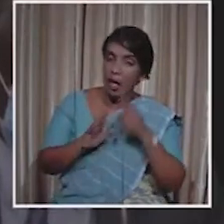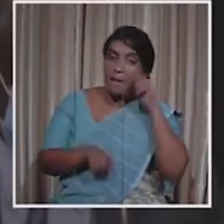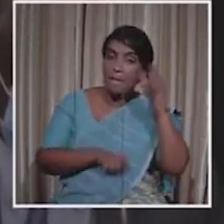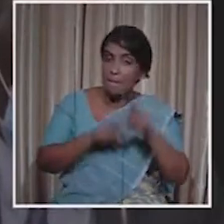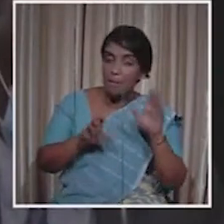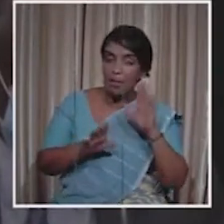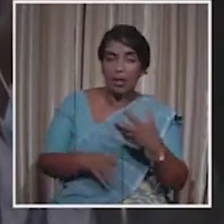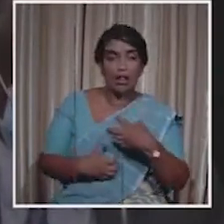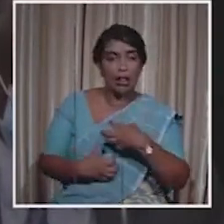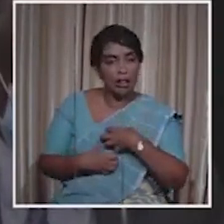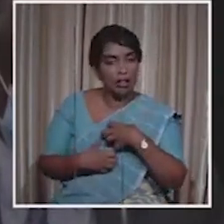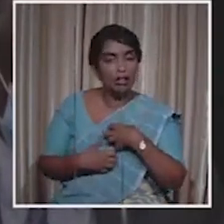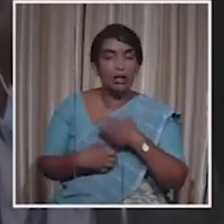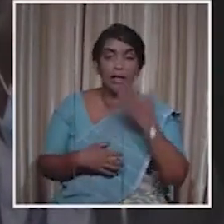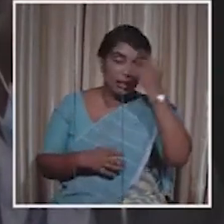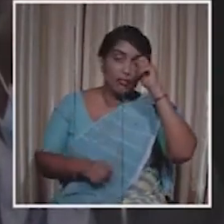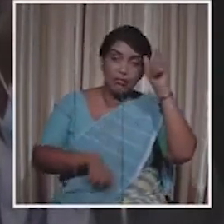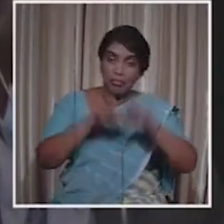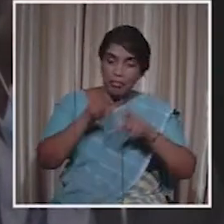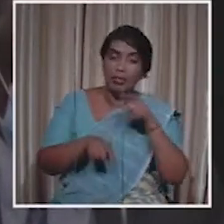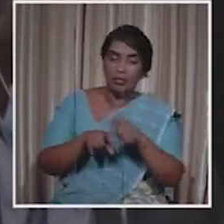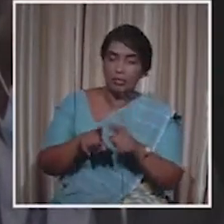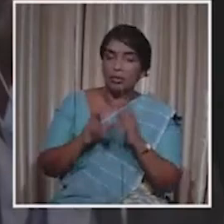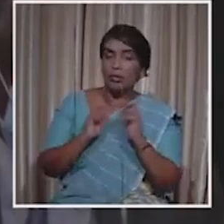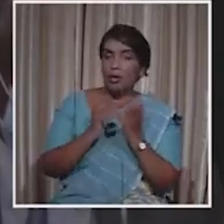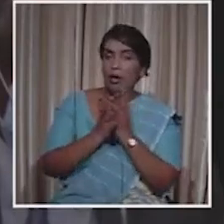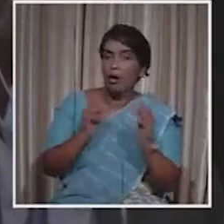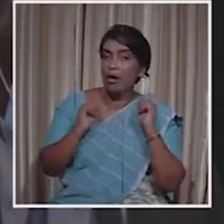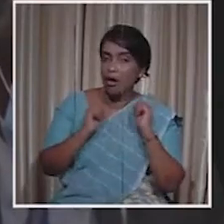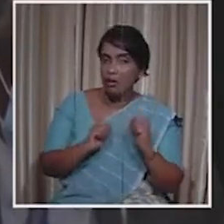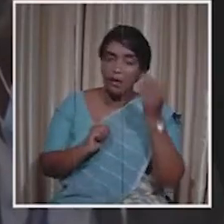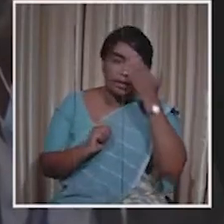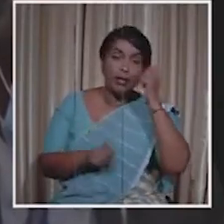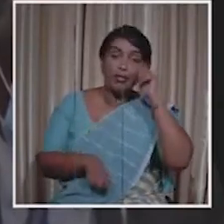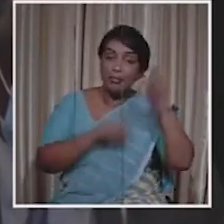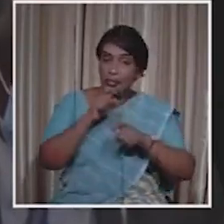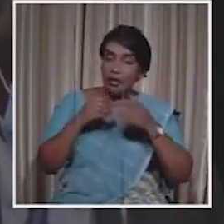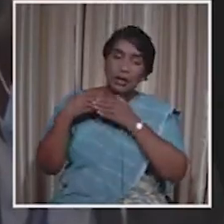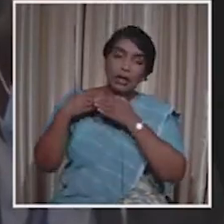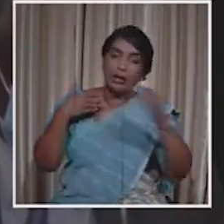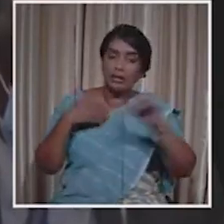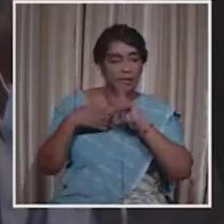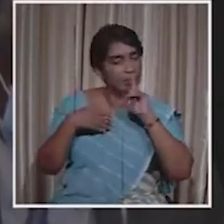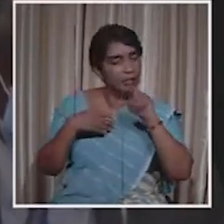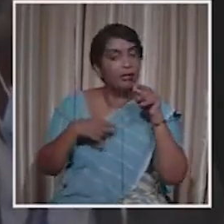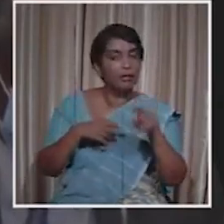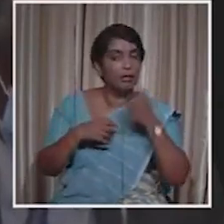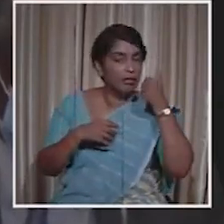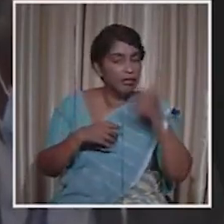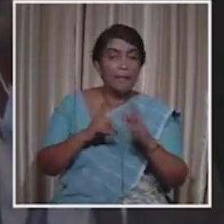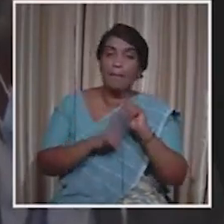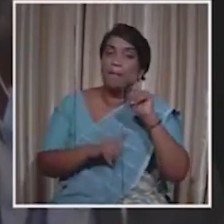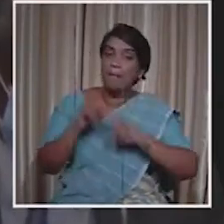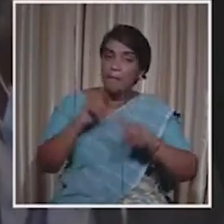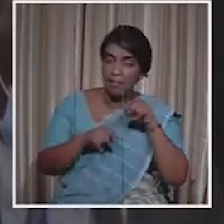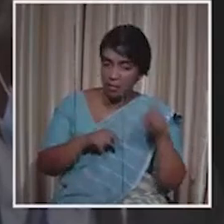படுகின்ற துயரங்களையும், அவர்களுக்கான ஒரு தீர்வு என்ன என்பதையும் தமிழர்கள் நீண்ட காலமாக கேட்கிறார்கள். இதே உயர்ந்த சபையில், இதே